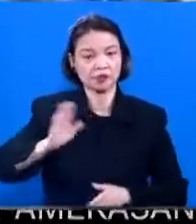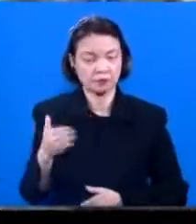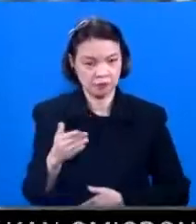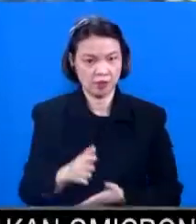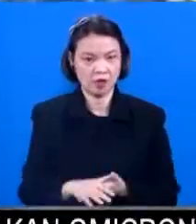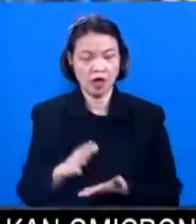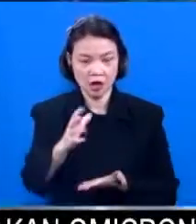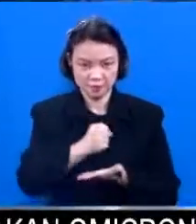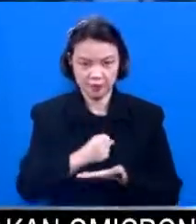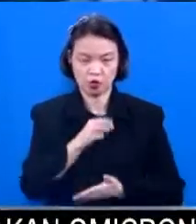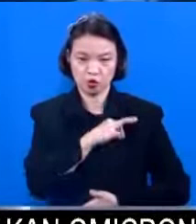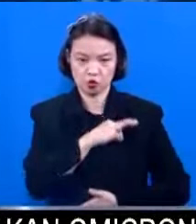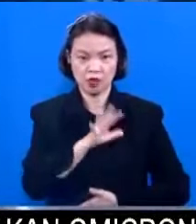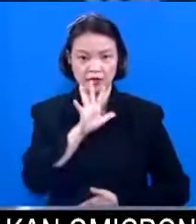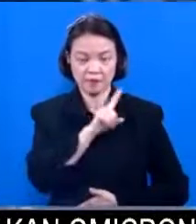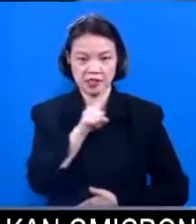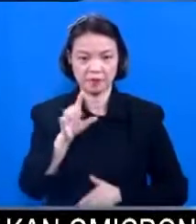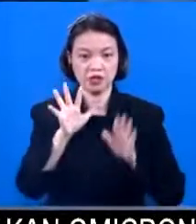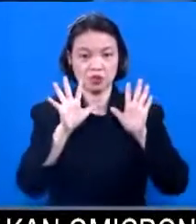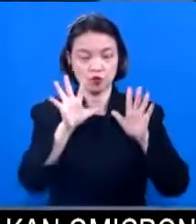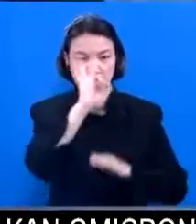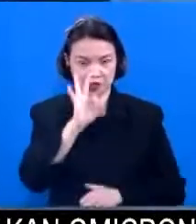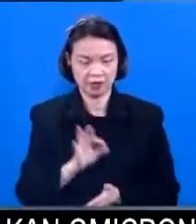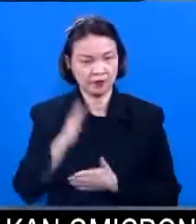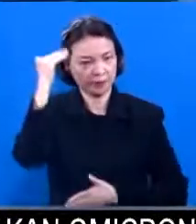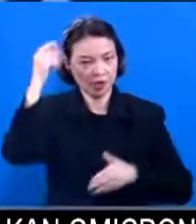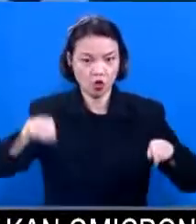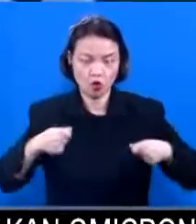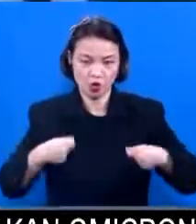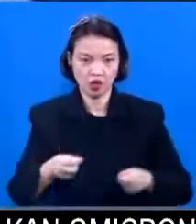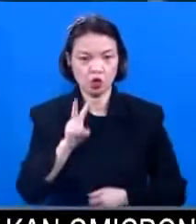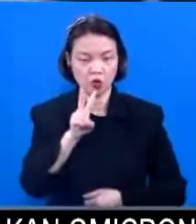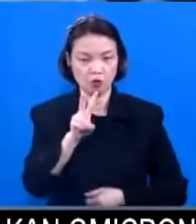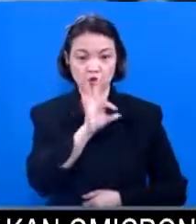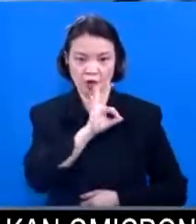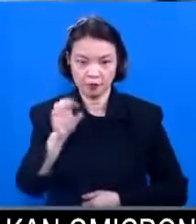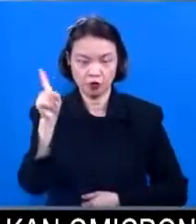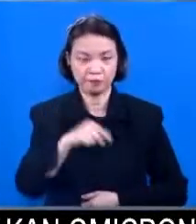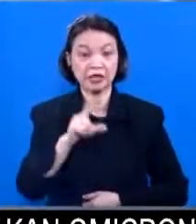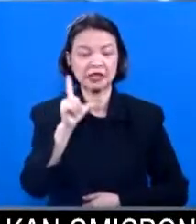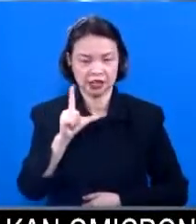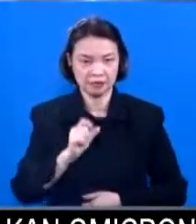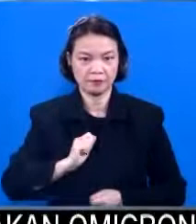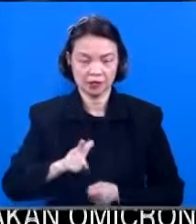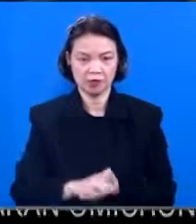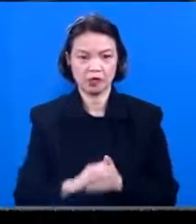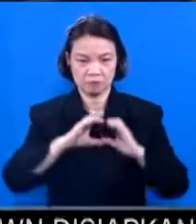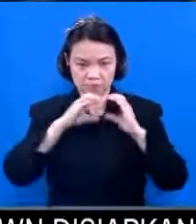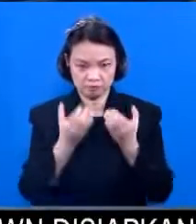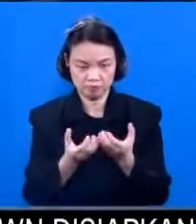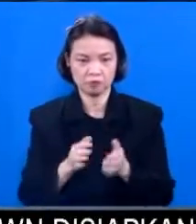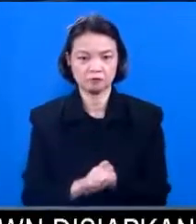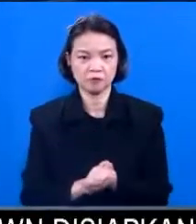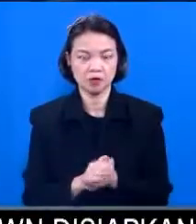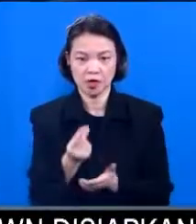margin keuntungan 5-10%. Minyak goreng yang dijual dengan harga Rp22.000 per liter dibeli dari agen atau distributor